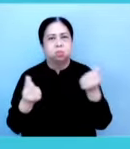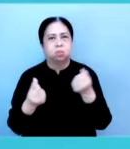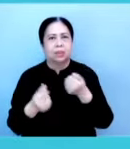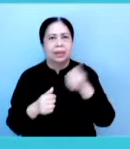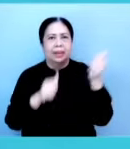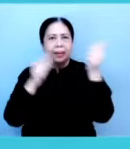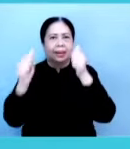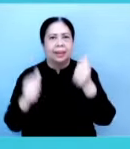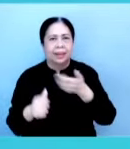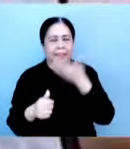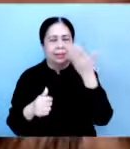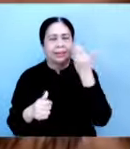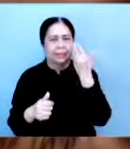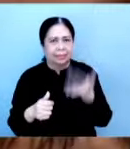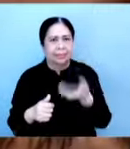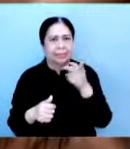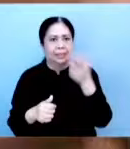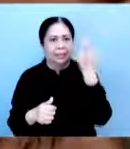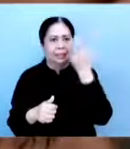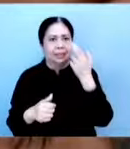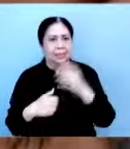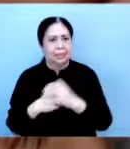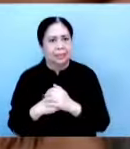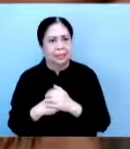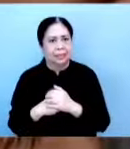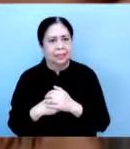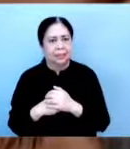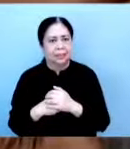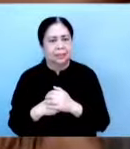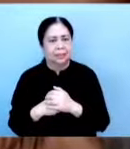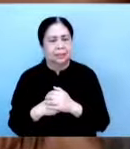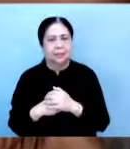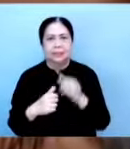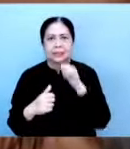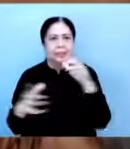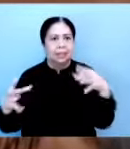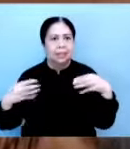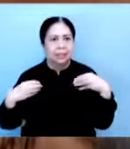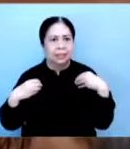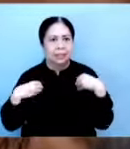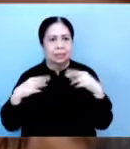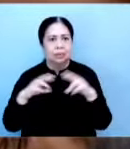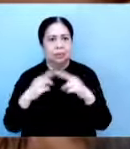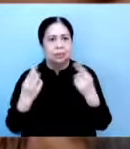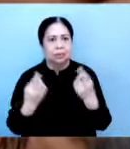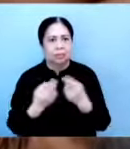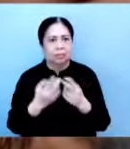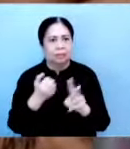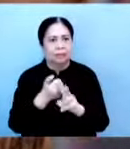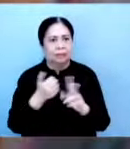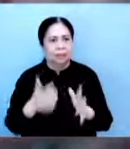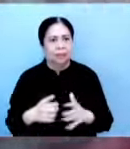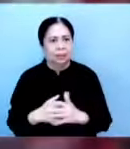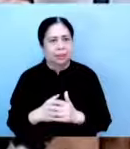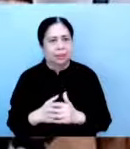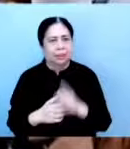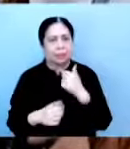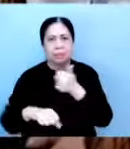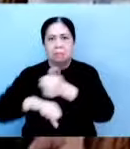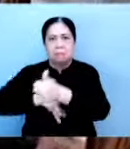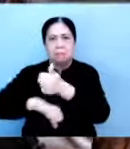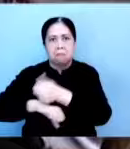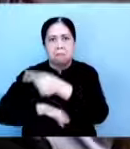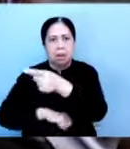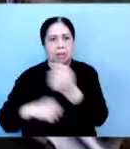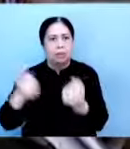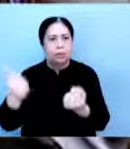na ikinamatay ng mga bata hindi naman matanggap ng kaanak ng mga biktimang insidente at sinisisi ang driver